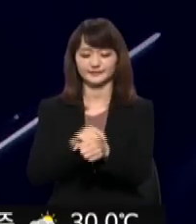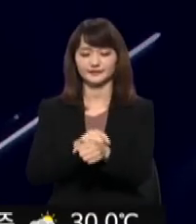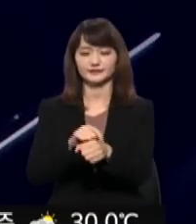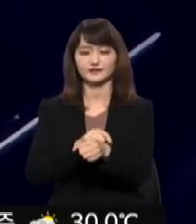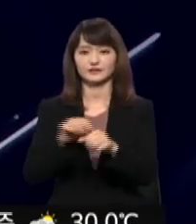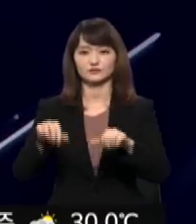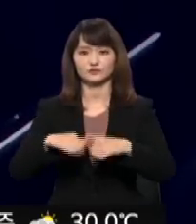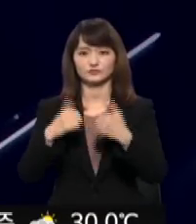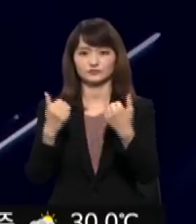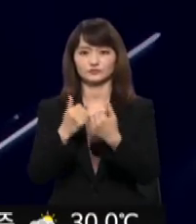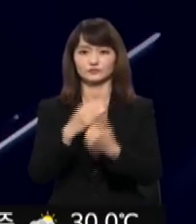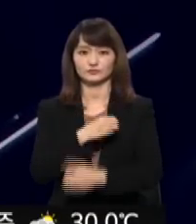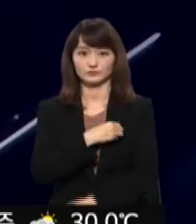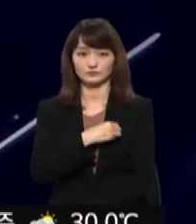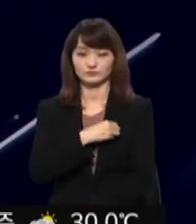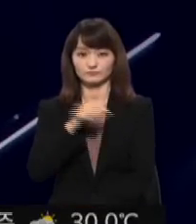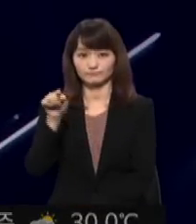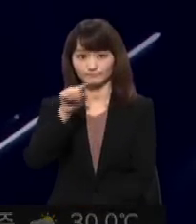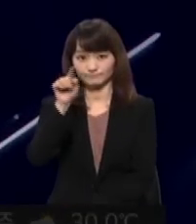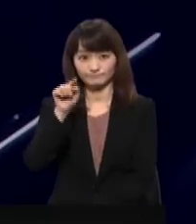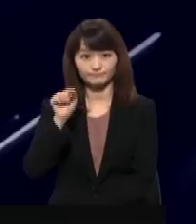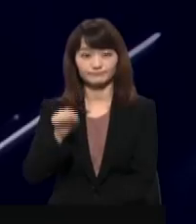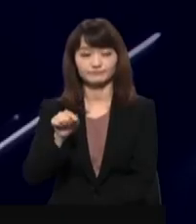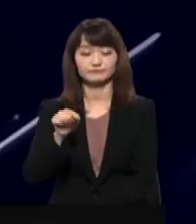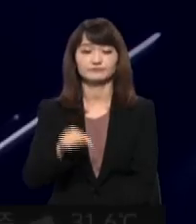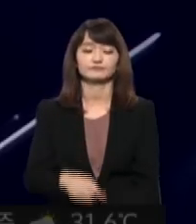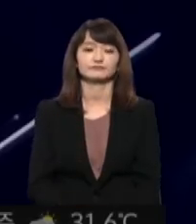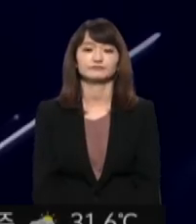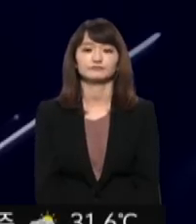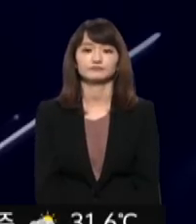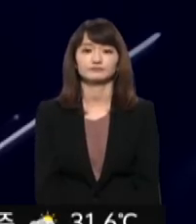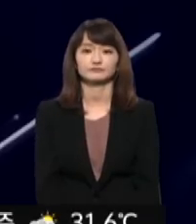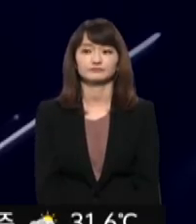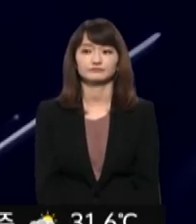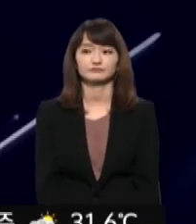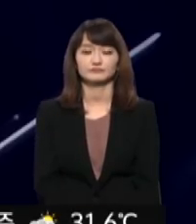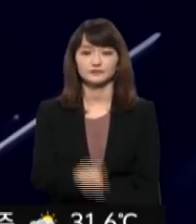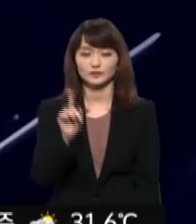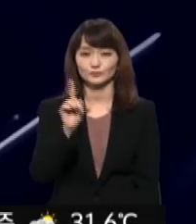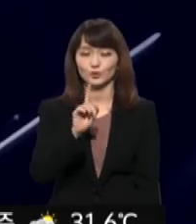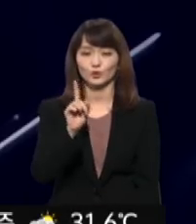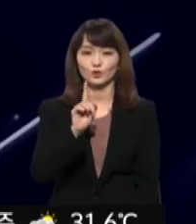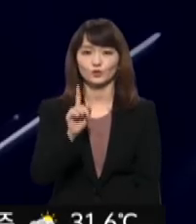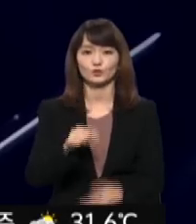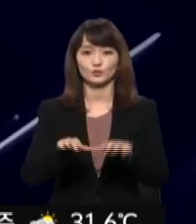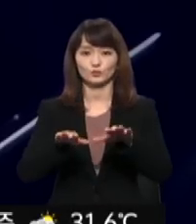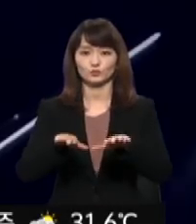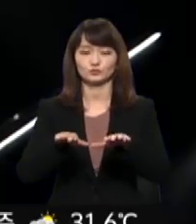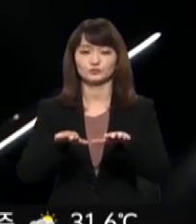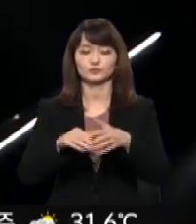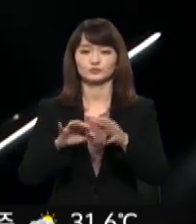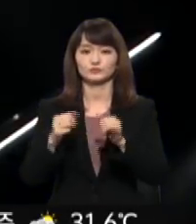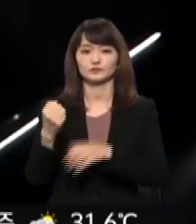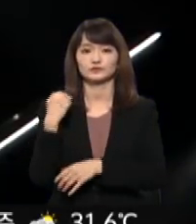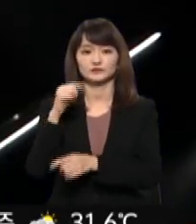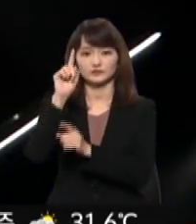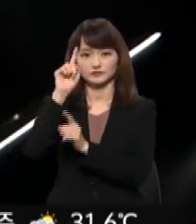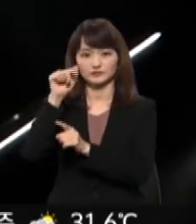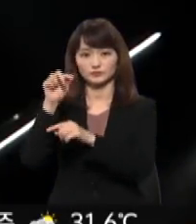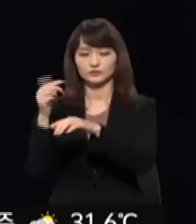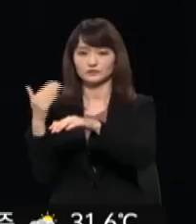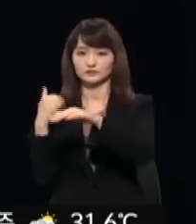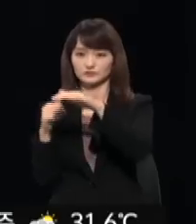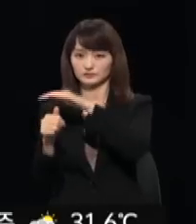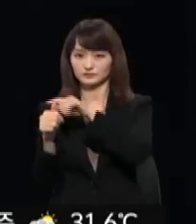특정 국회의원 물음표로 잡았습니다 특정 국회의원은 뭐냐면 오늘 국민의 이준석 전